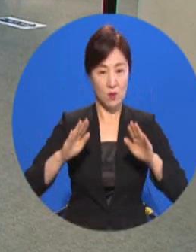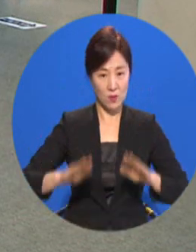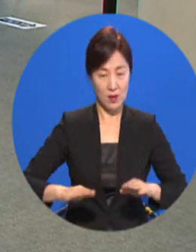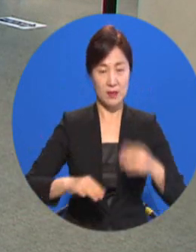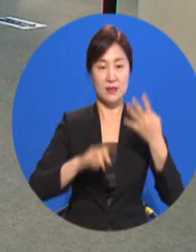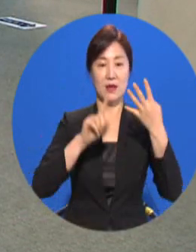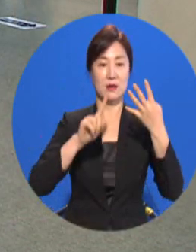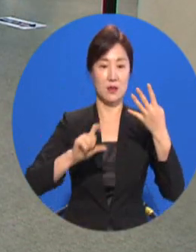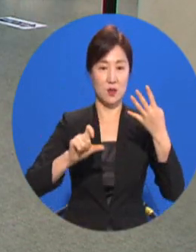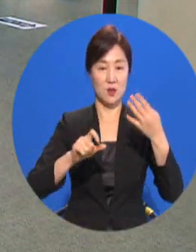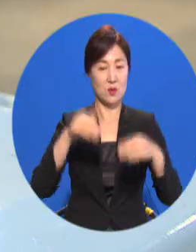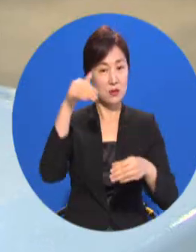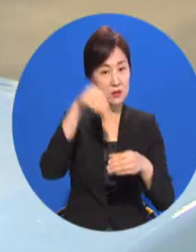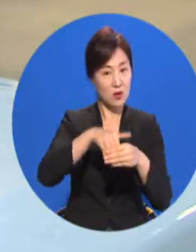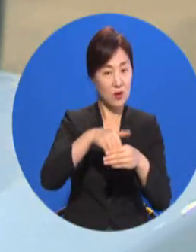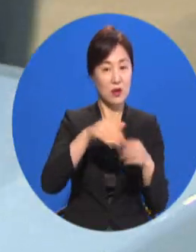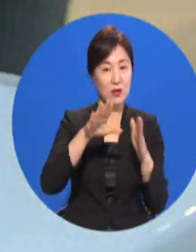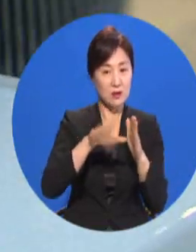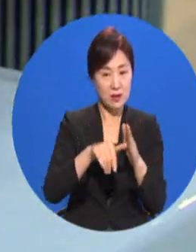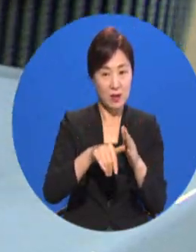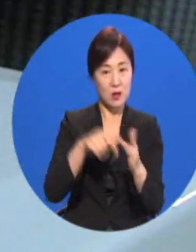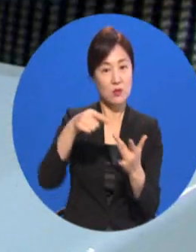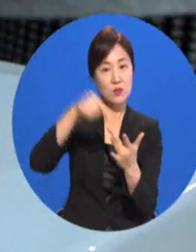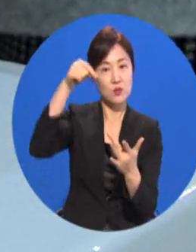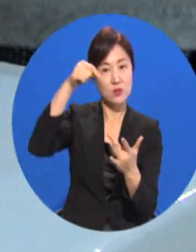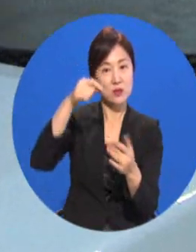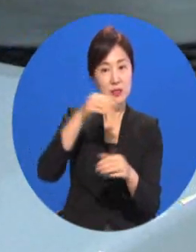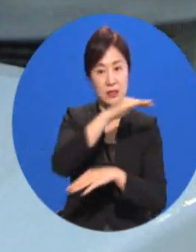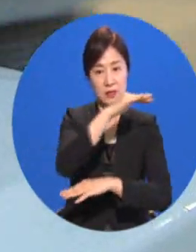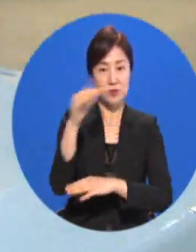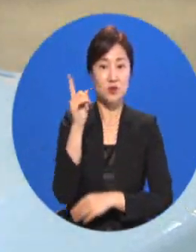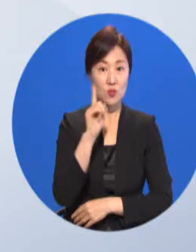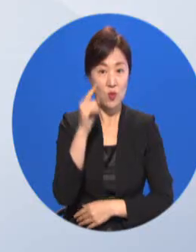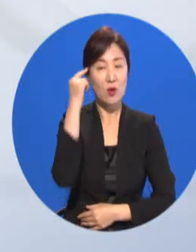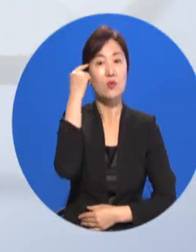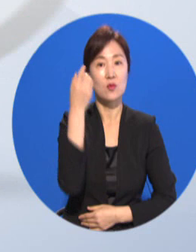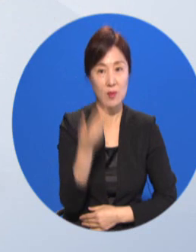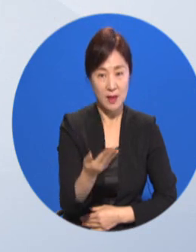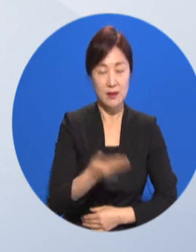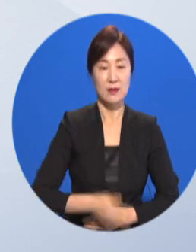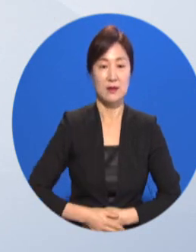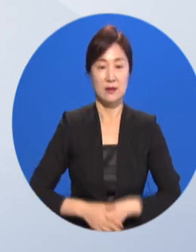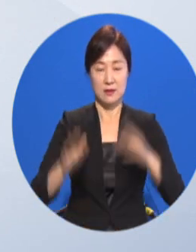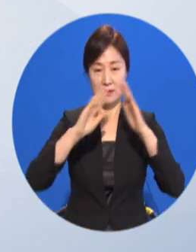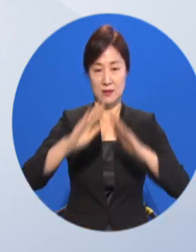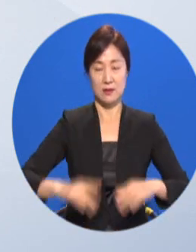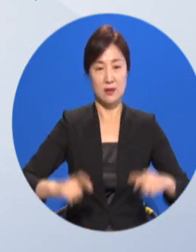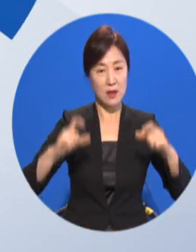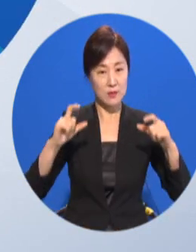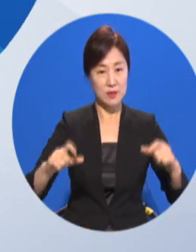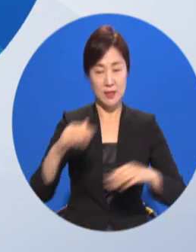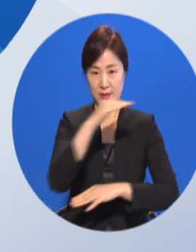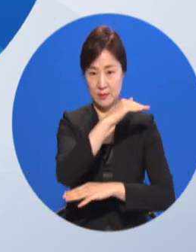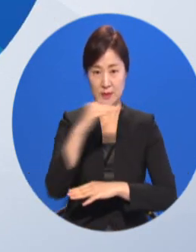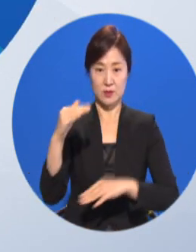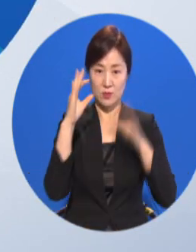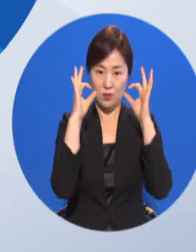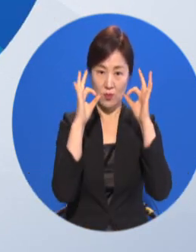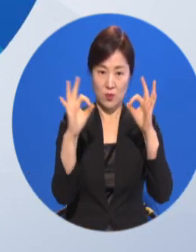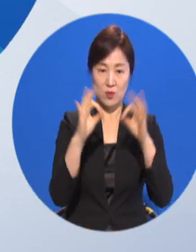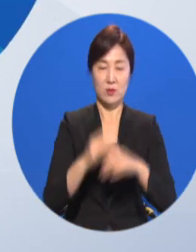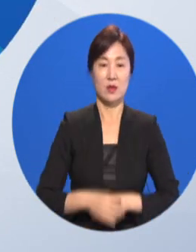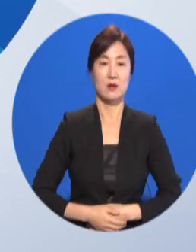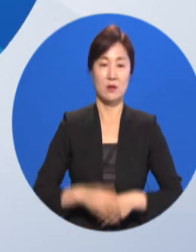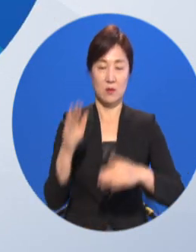총선에서 즉 유권자들의 후보 선택 기준을 물었습니다 찬남 천체 선거구를 기준으로 봤을때 공약이